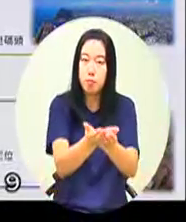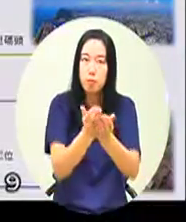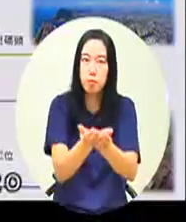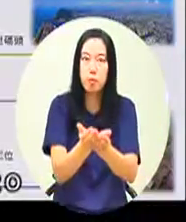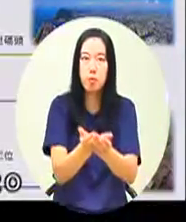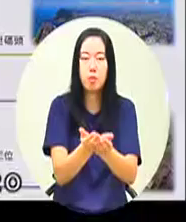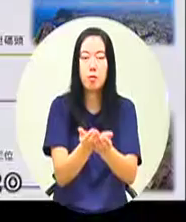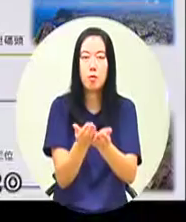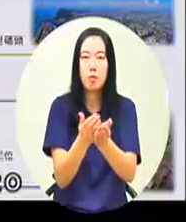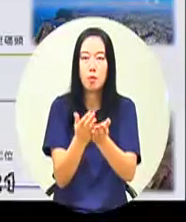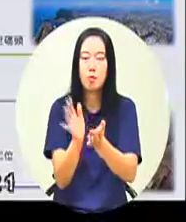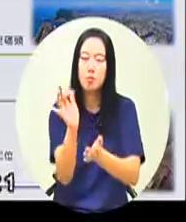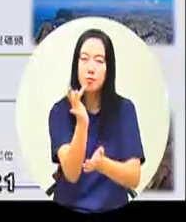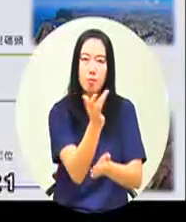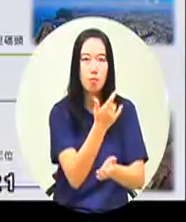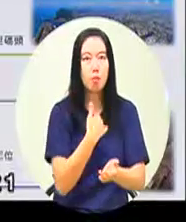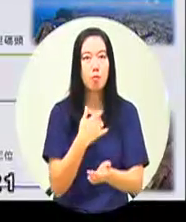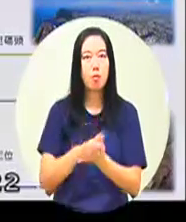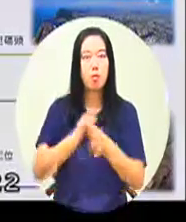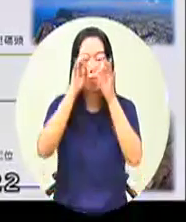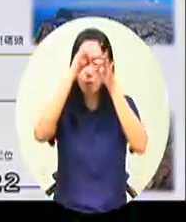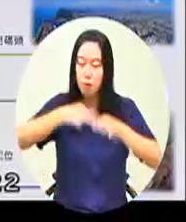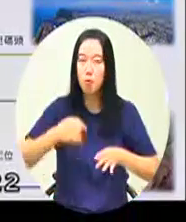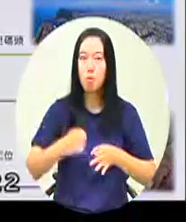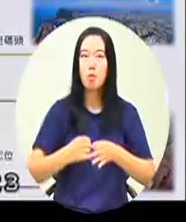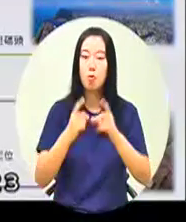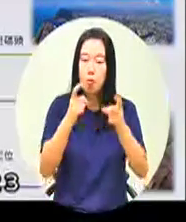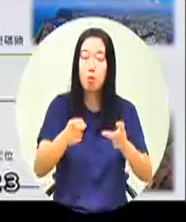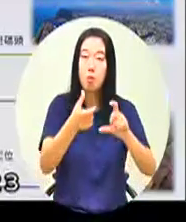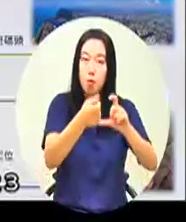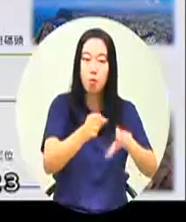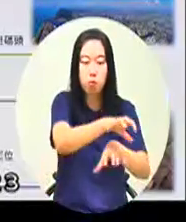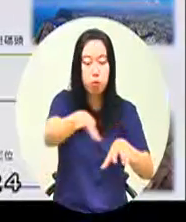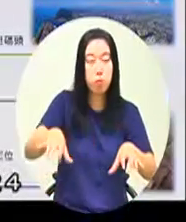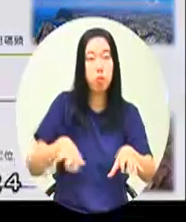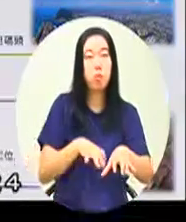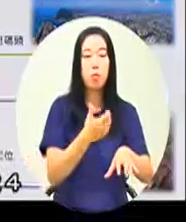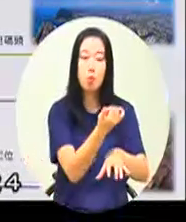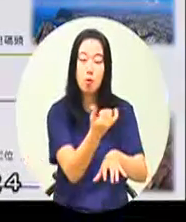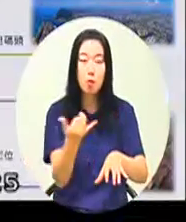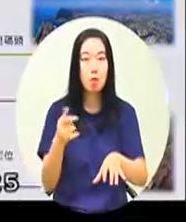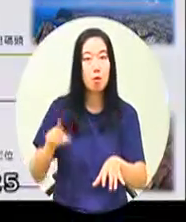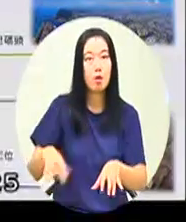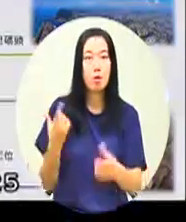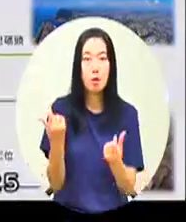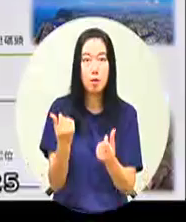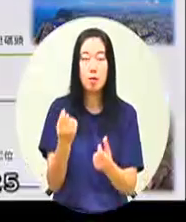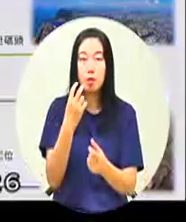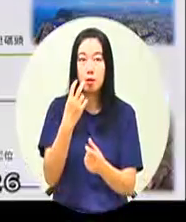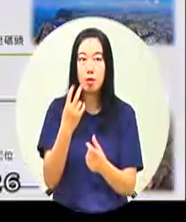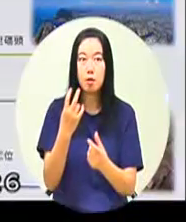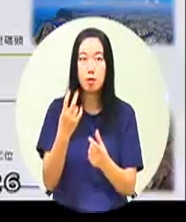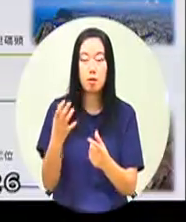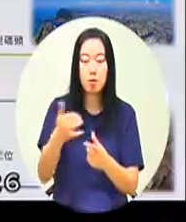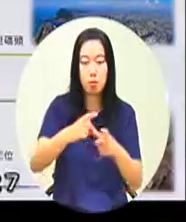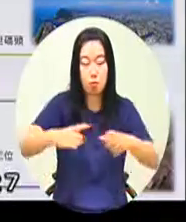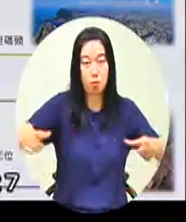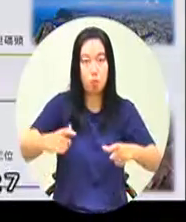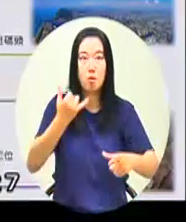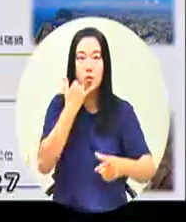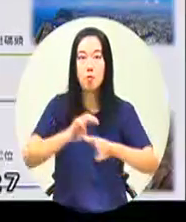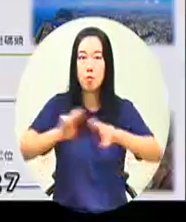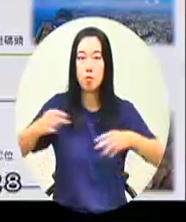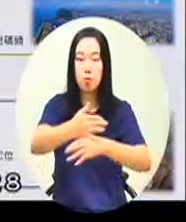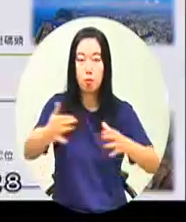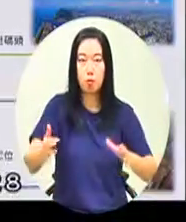不足，那我们也会检视相关的这些港区空间，以释放来包含商港区范围及渔港区范围，释放更多的空